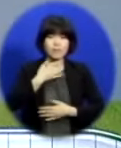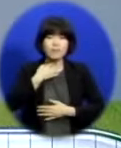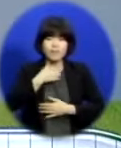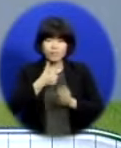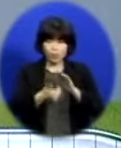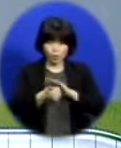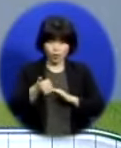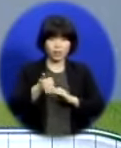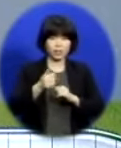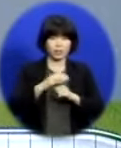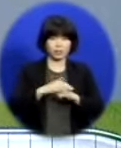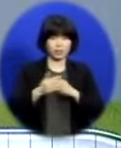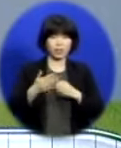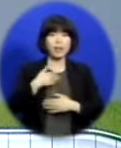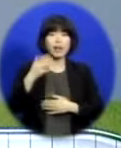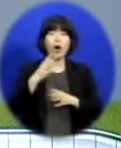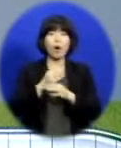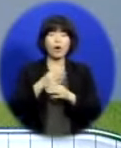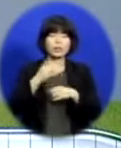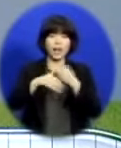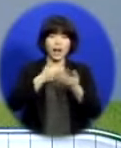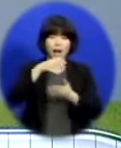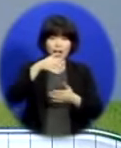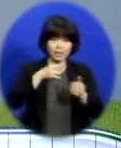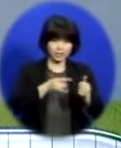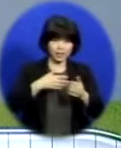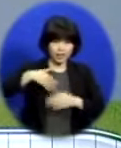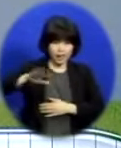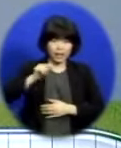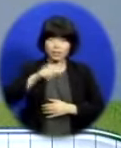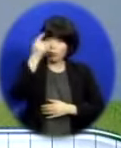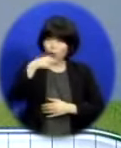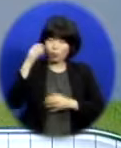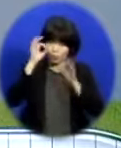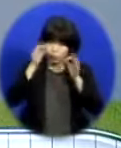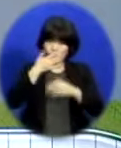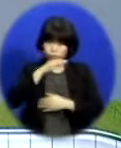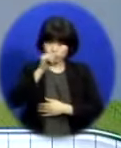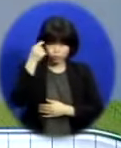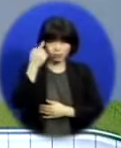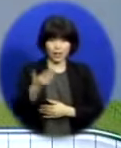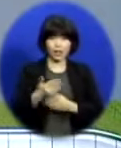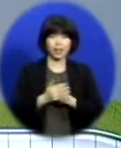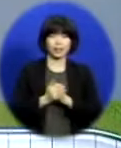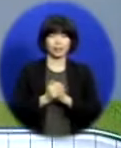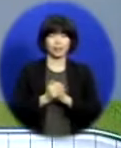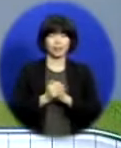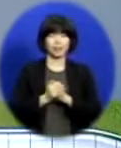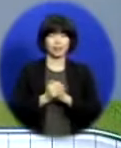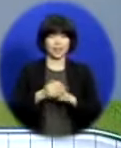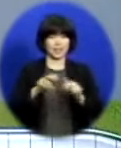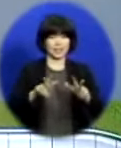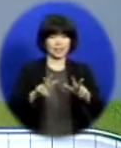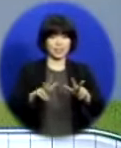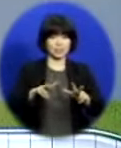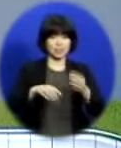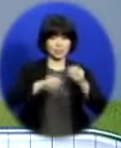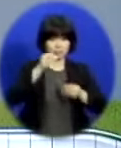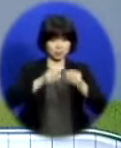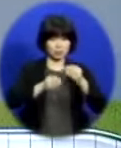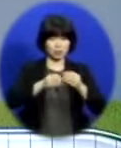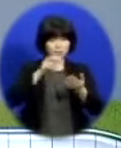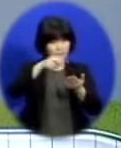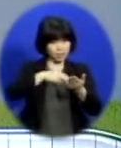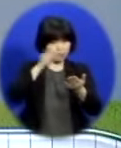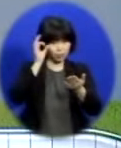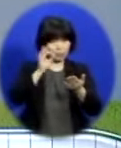언제 하나님께로 나아가 그 얼굴을 울 수 있을까 지금이 시편을